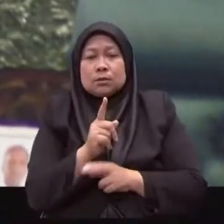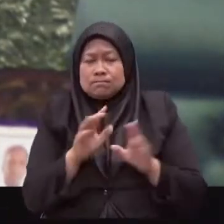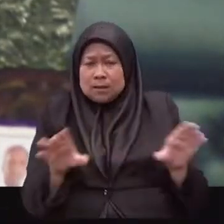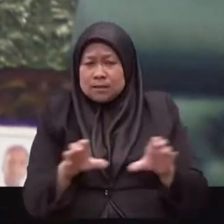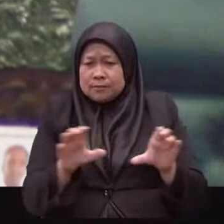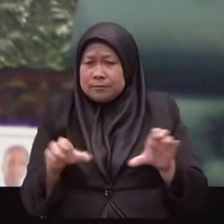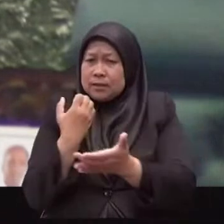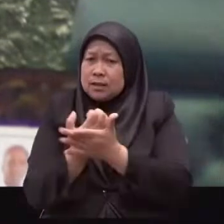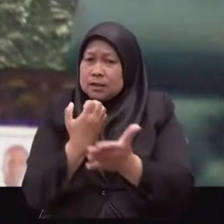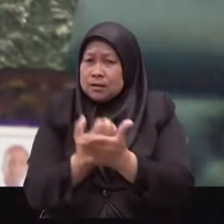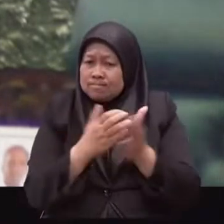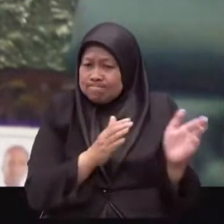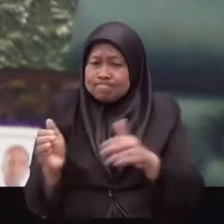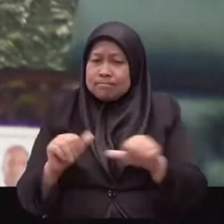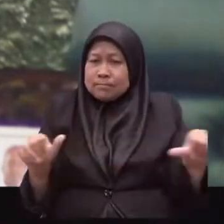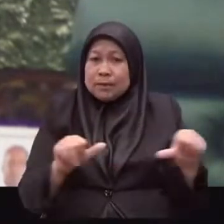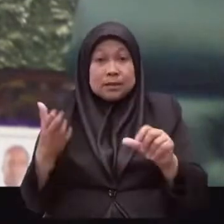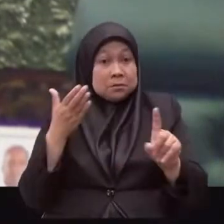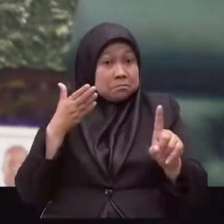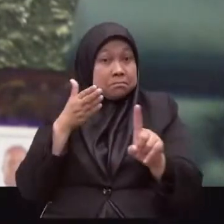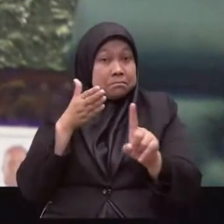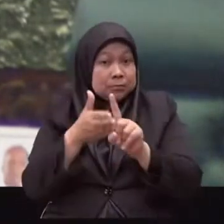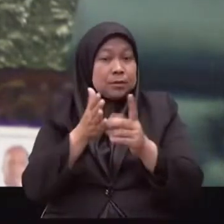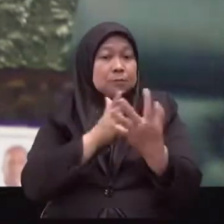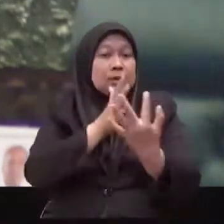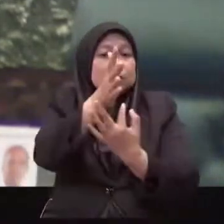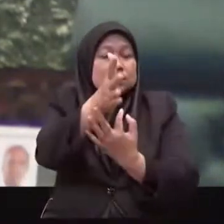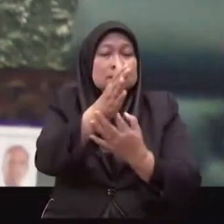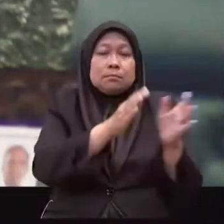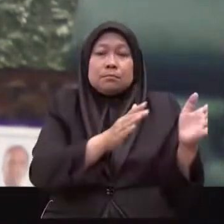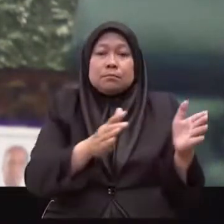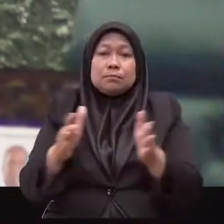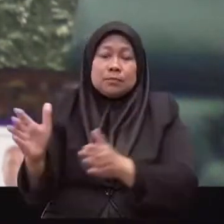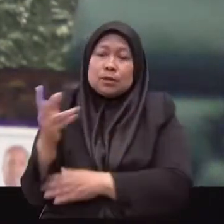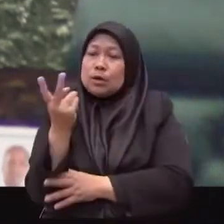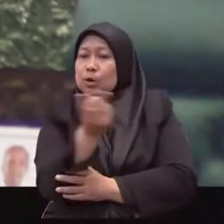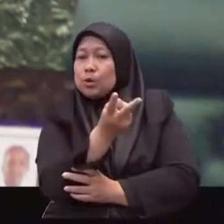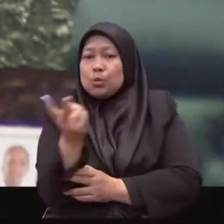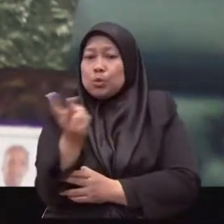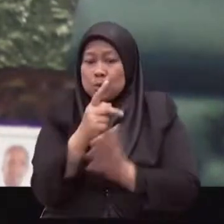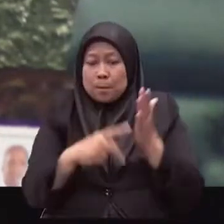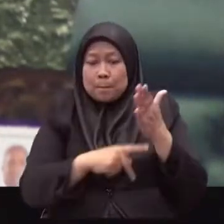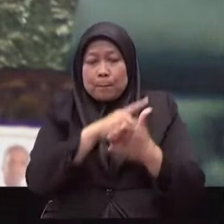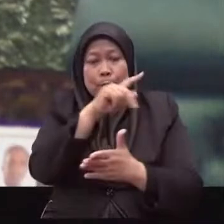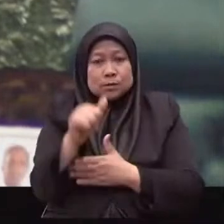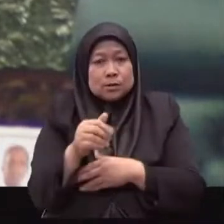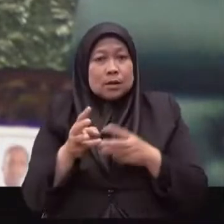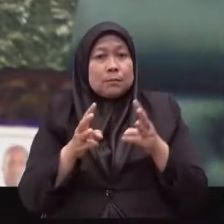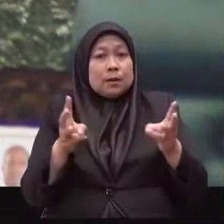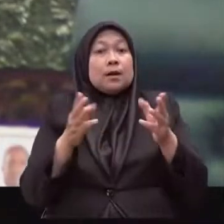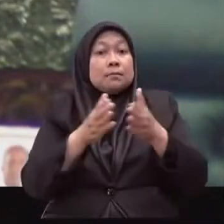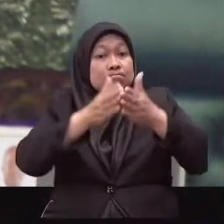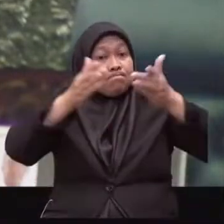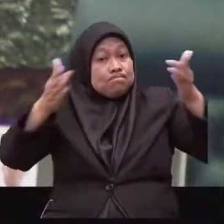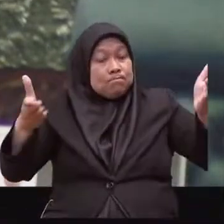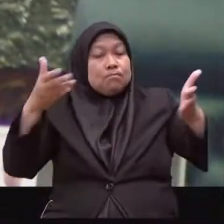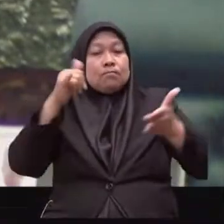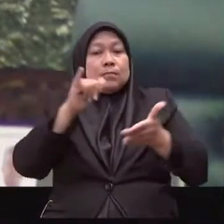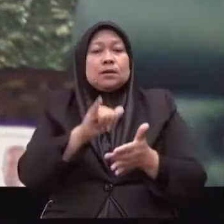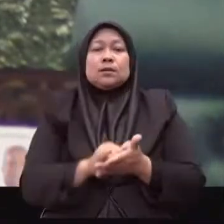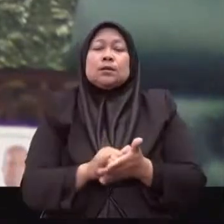oleh 5 dekat ke sumelangan dan rangkaian perbekalan yang rebas